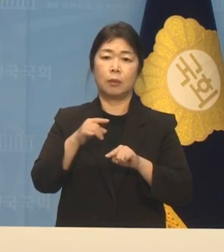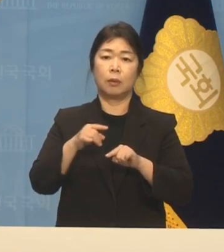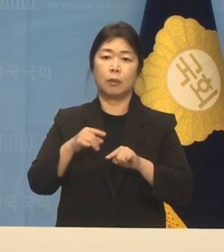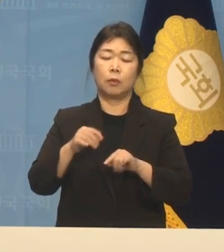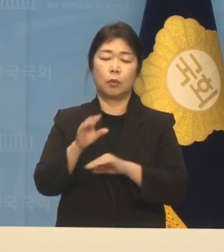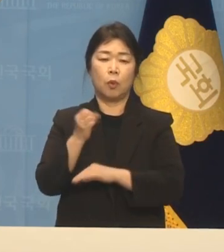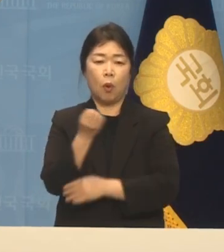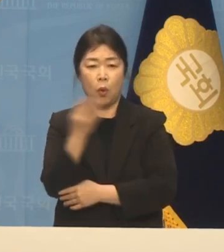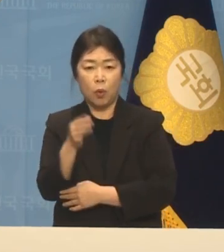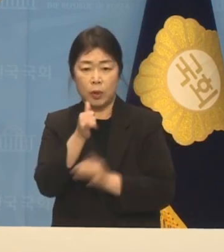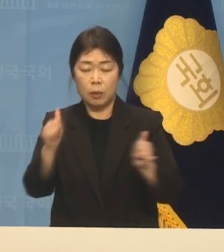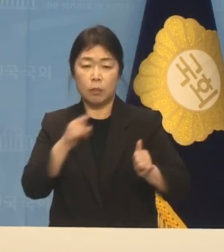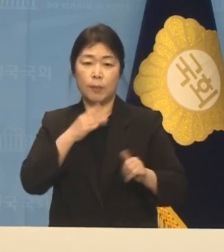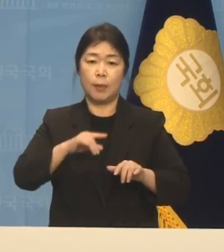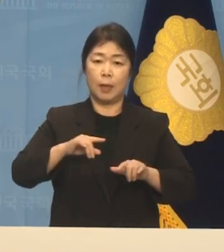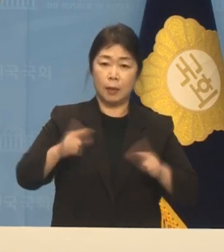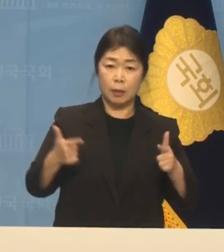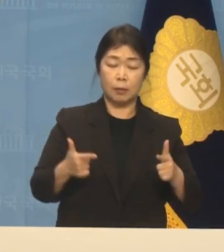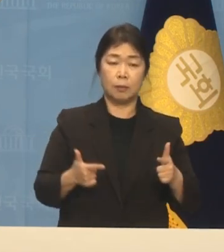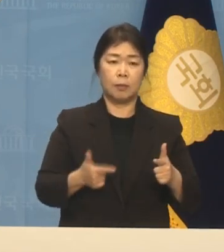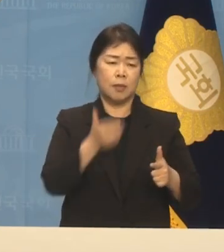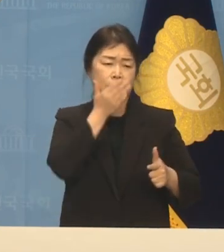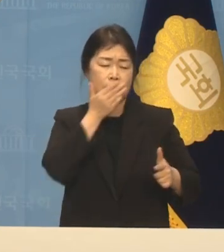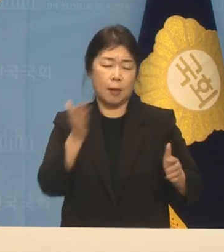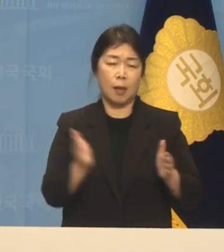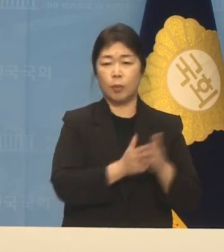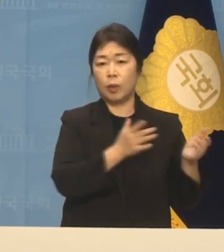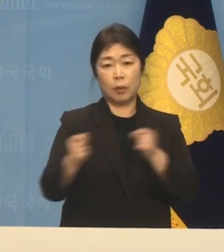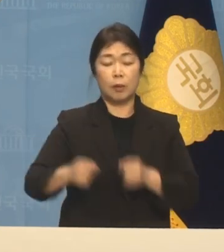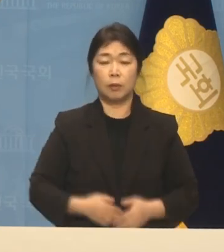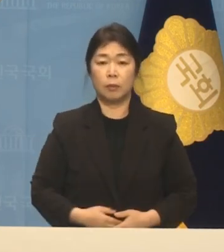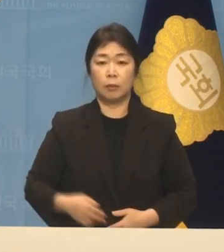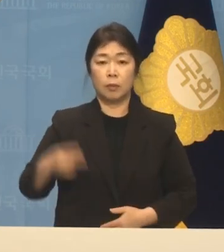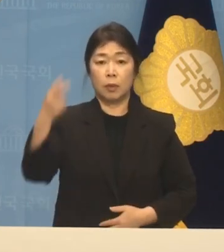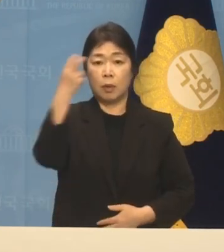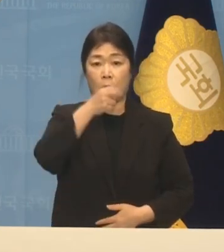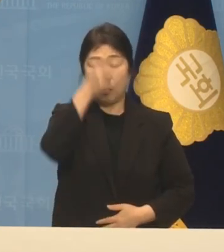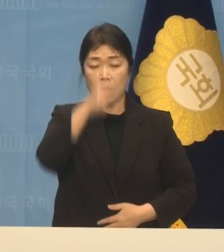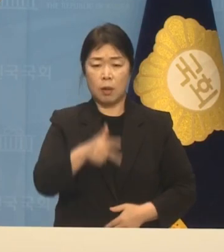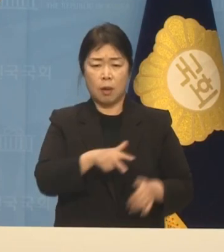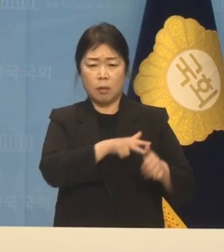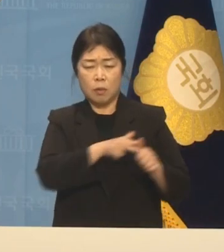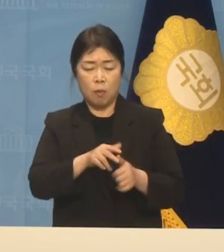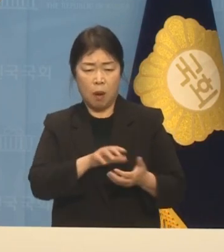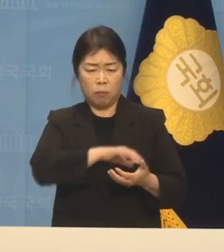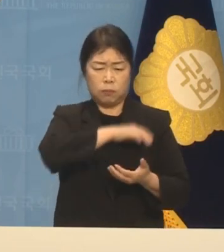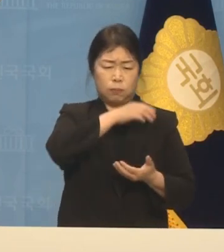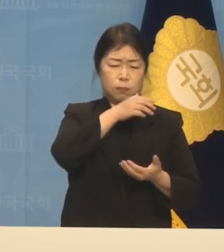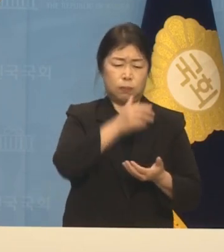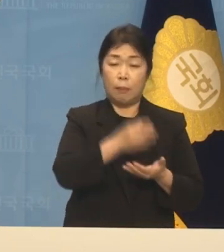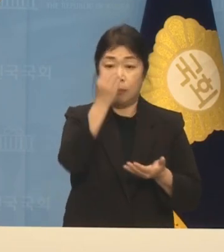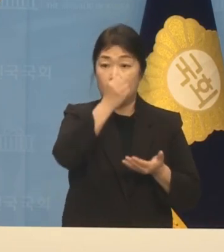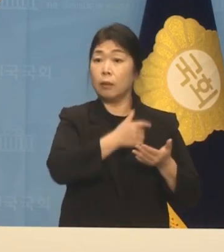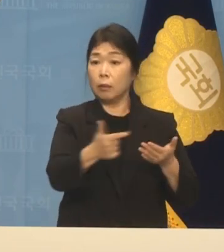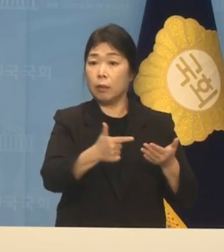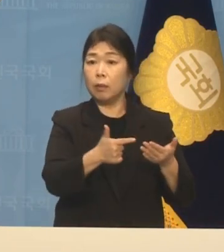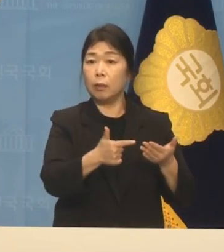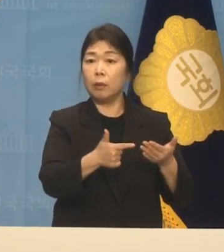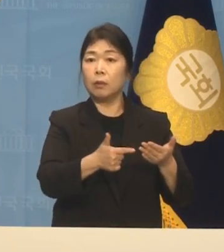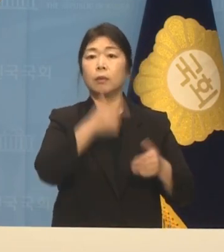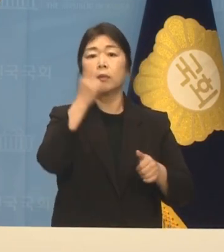것이 자명합니다. 검찰은 어마어마한 정보를 손에 쥐고 그야말로 검찰 독재를 만들 수도